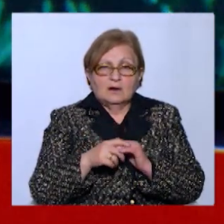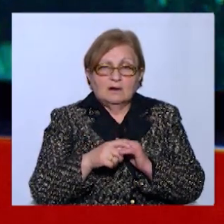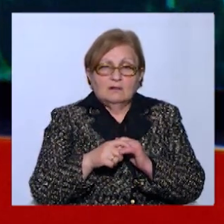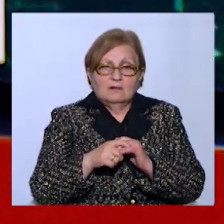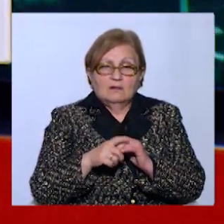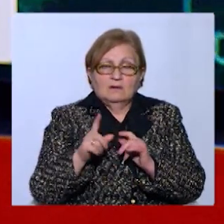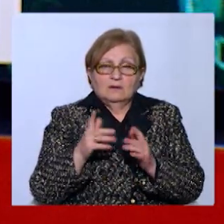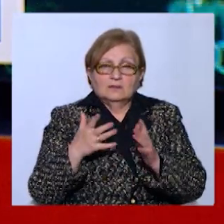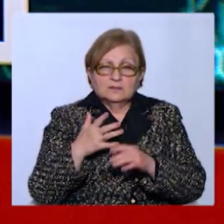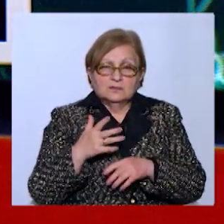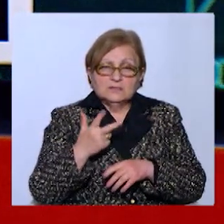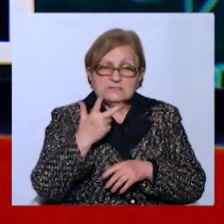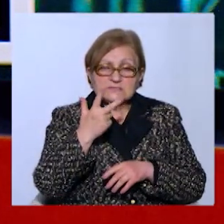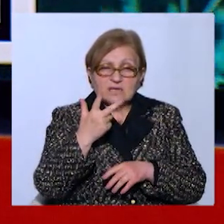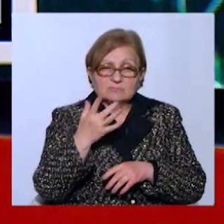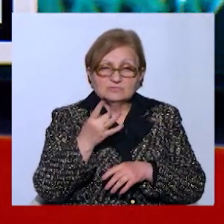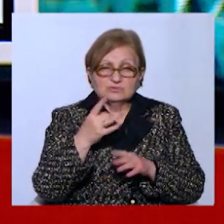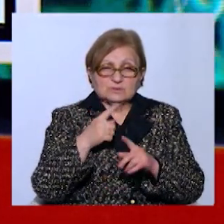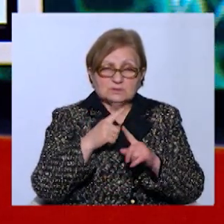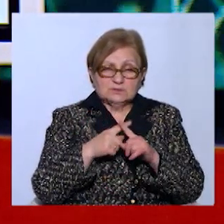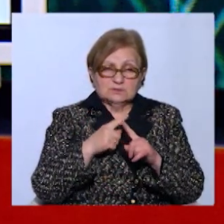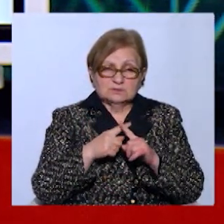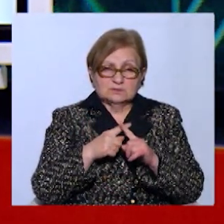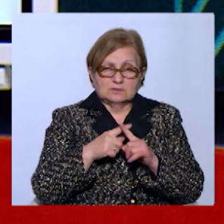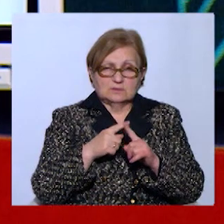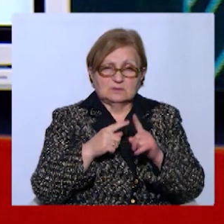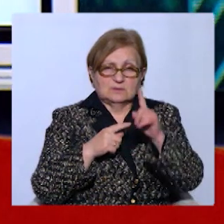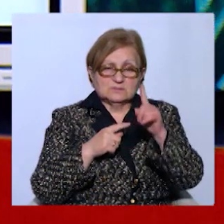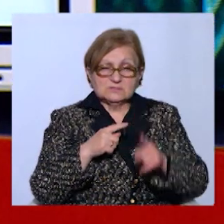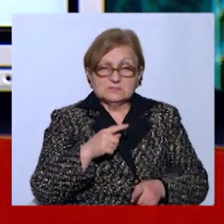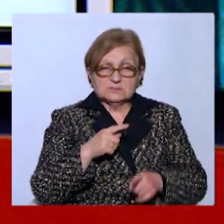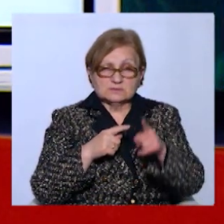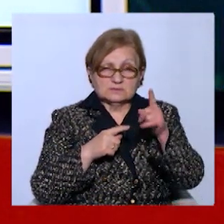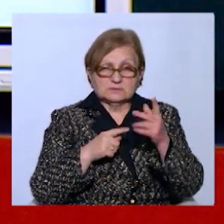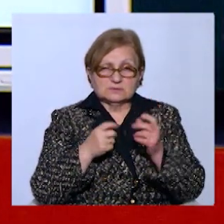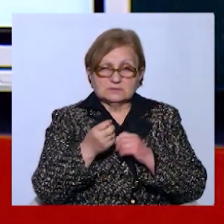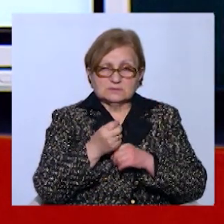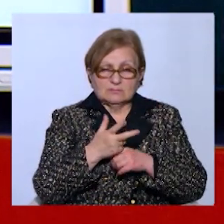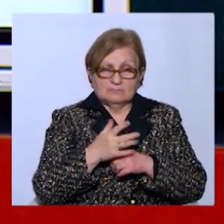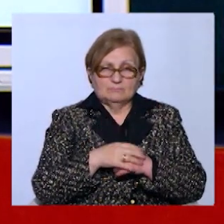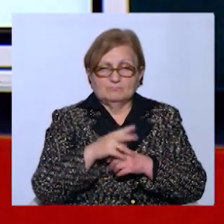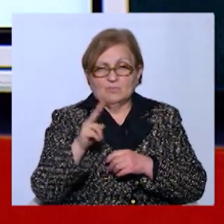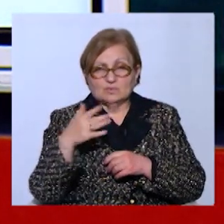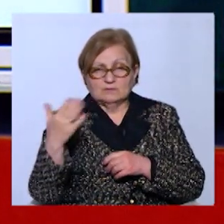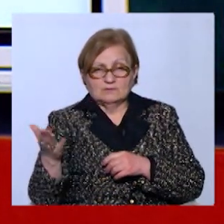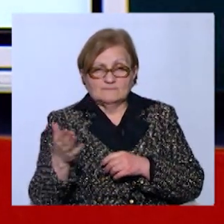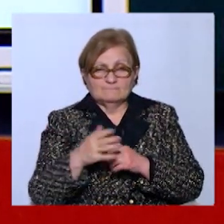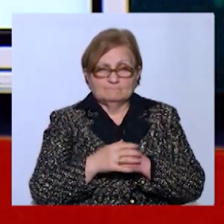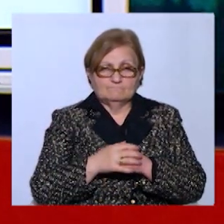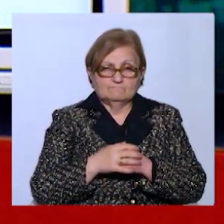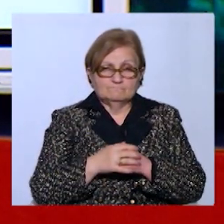ესე იგი რა გამოვიდა? 3 ჯერ x-ი არის. მართკუთხედის ერთი გვერდი სიგრძე ყოფილა 18, ხოლო მეორე